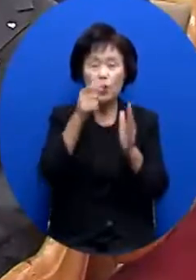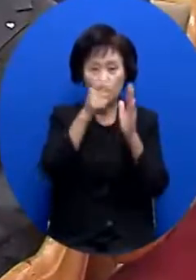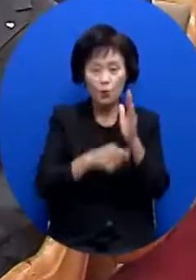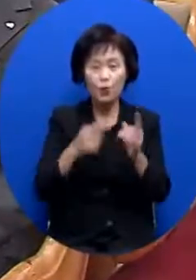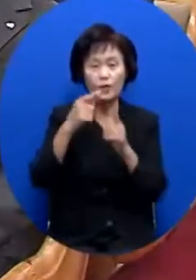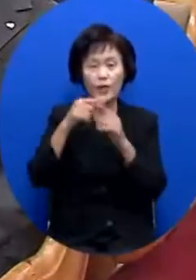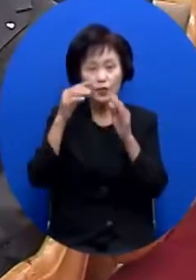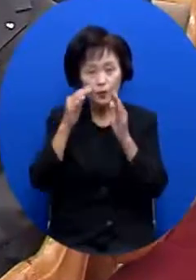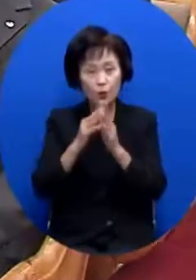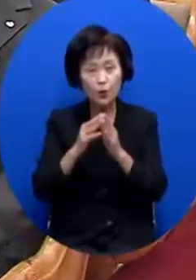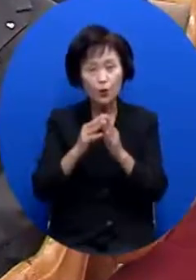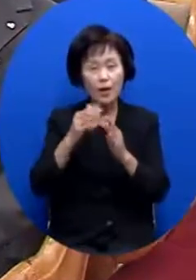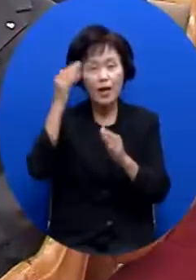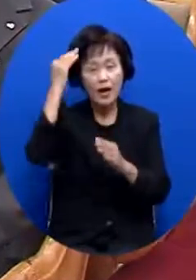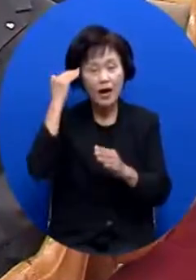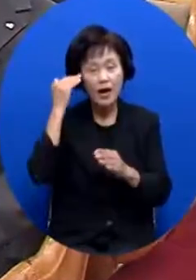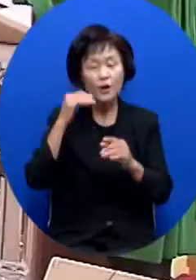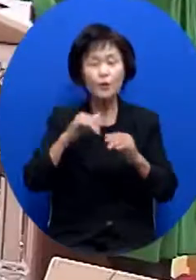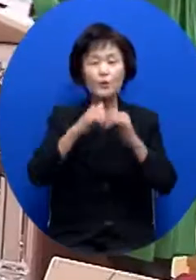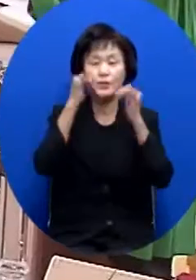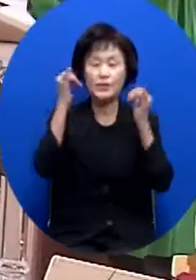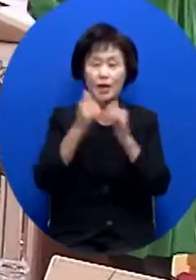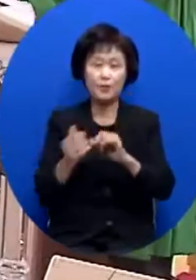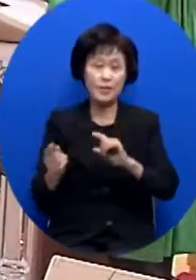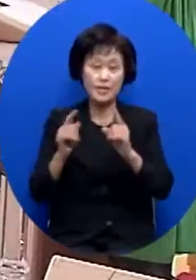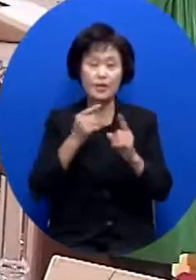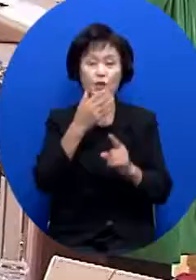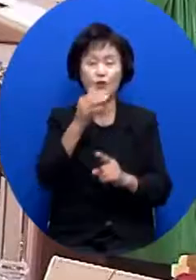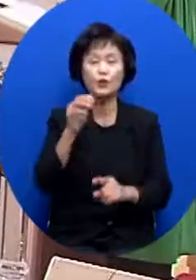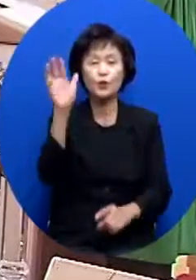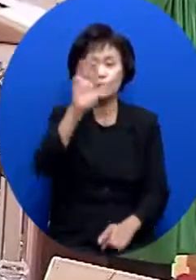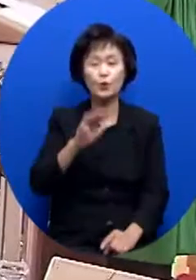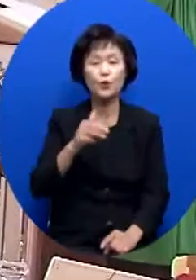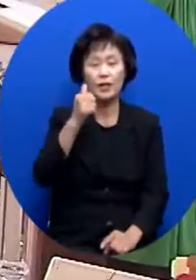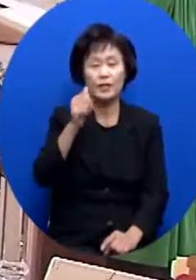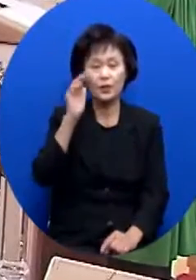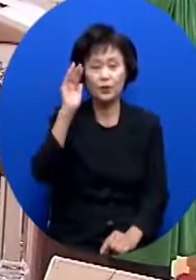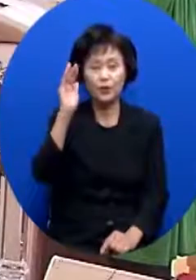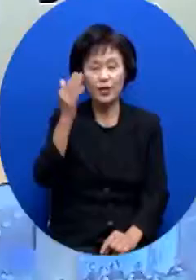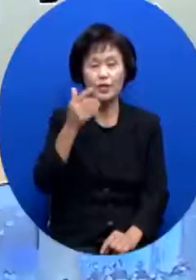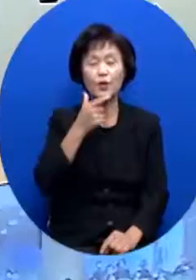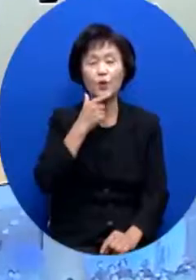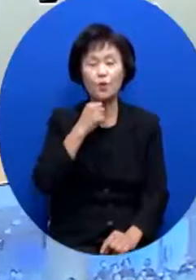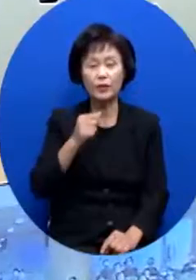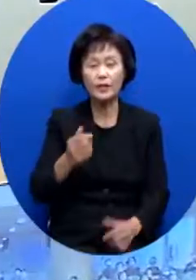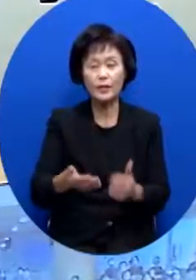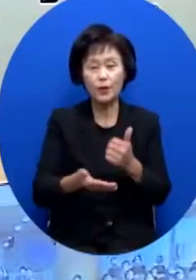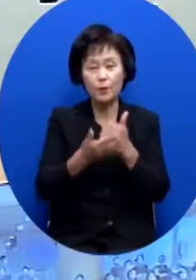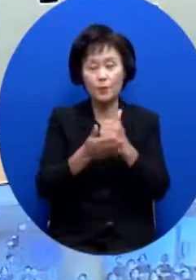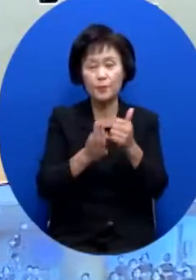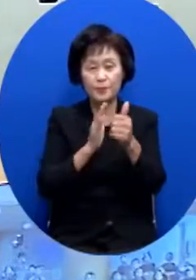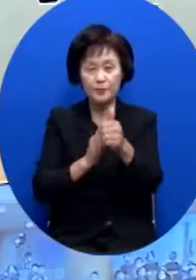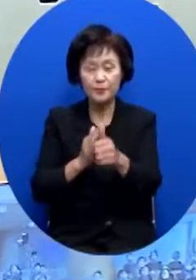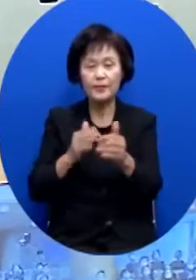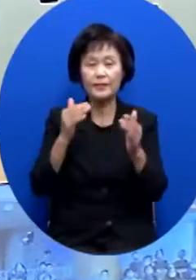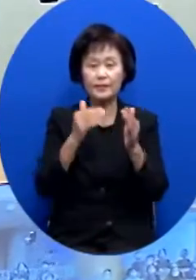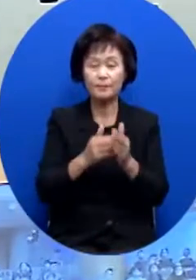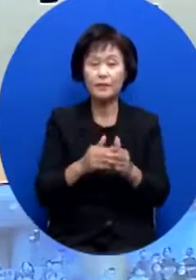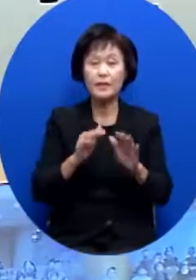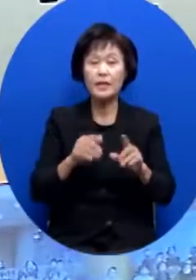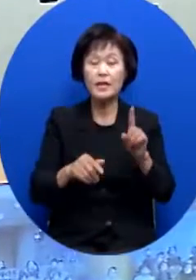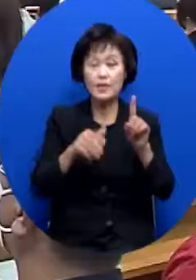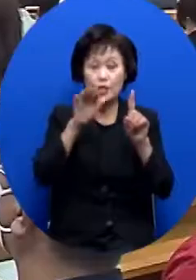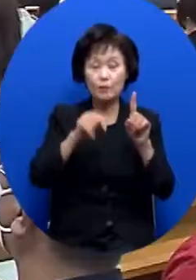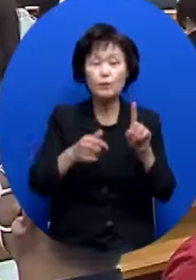교회, 나아가 한국 사회를 살릴 수 있는 총회장이 되길 바란다고 권면했습니다. 이날 행사는 1부 감사 예배와